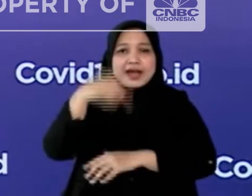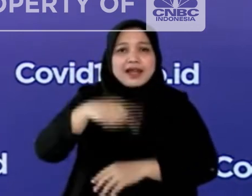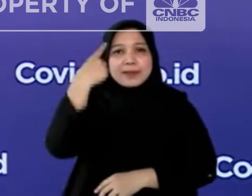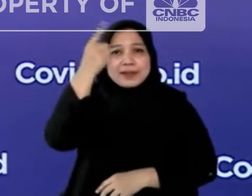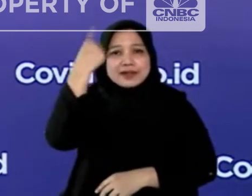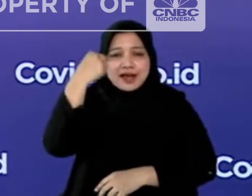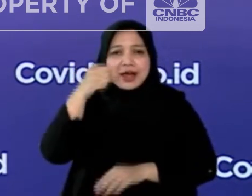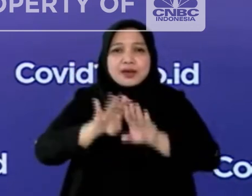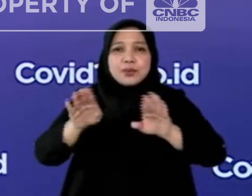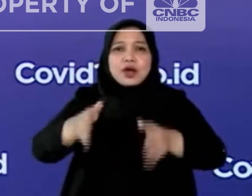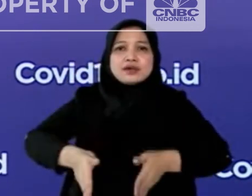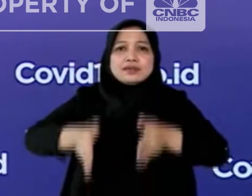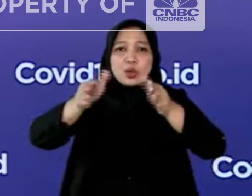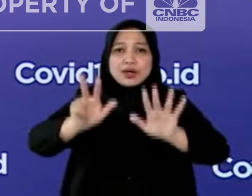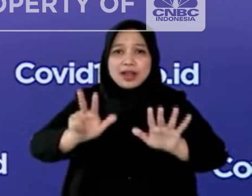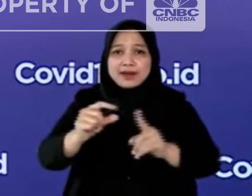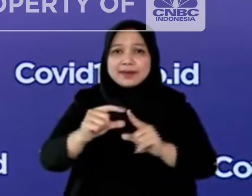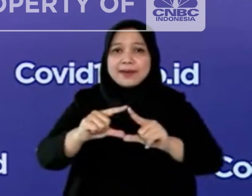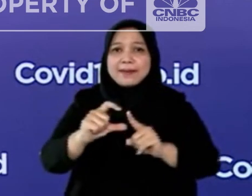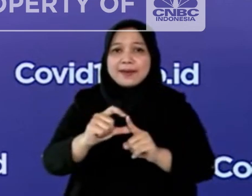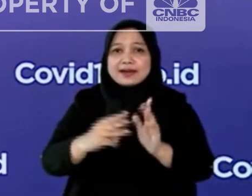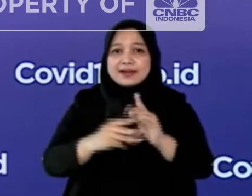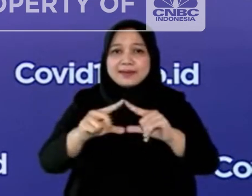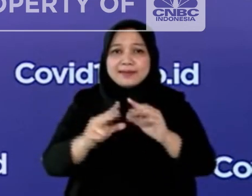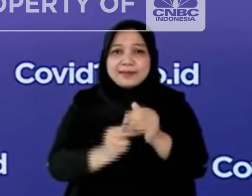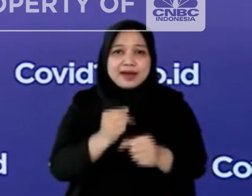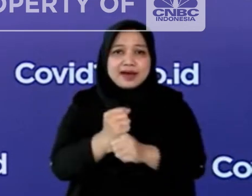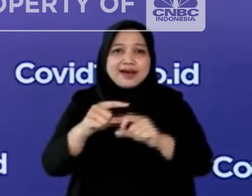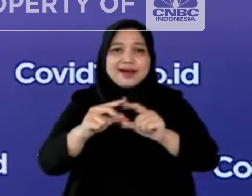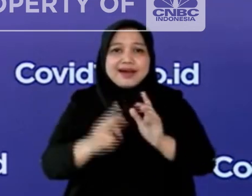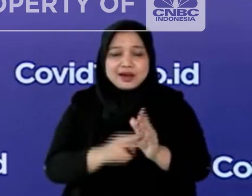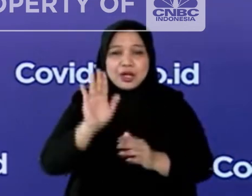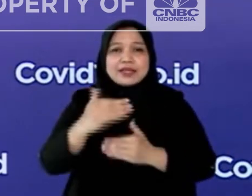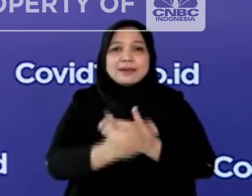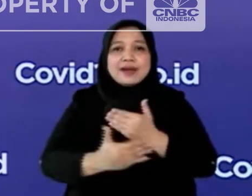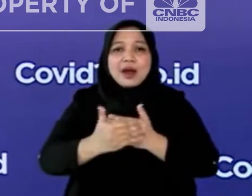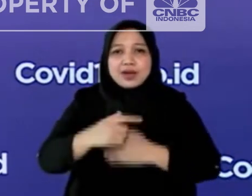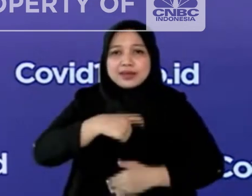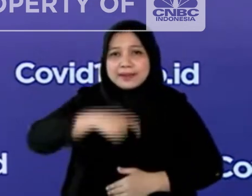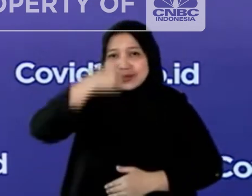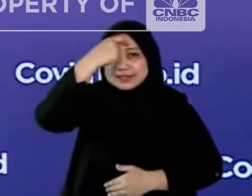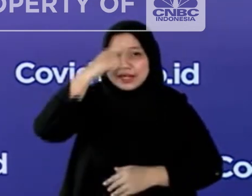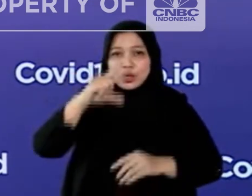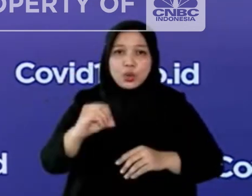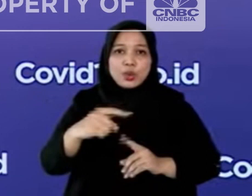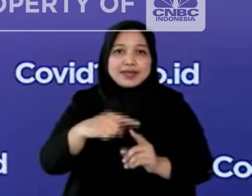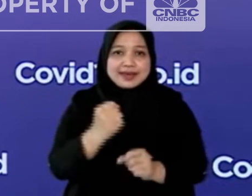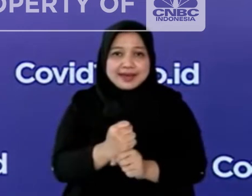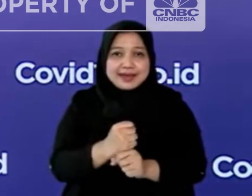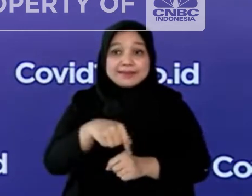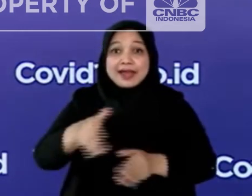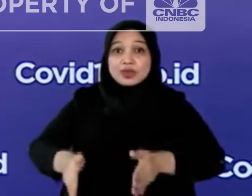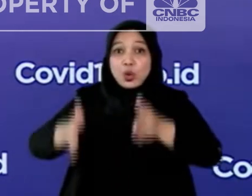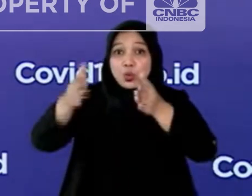Tower 8 di Pademangan untuk perawatan pasien OTG Tower tersebut saat ini ditempati